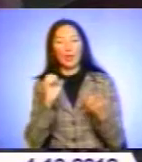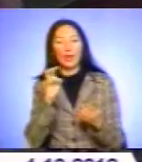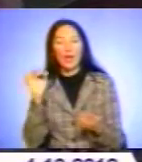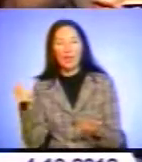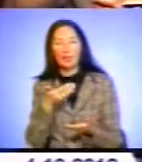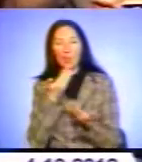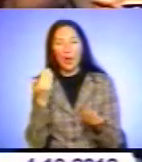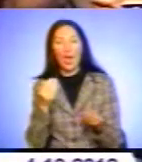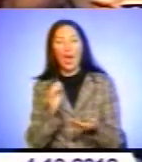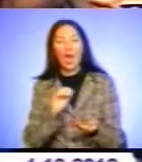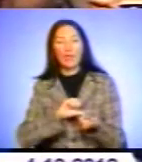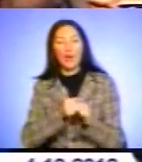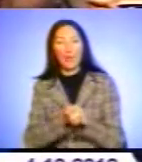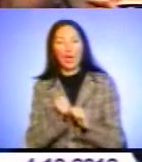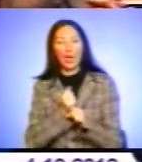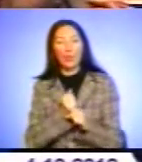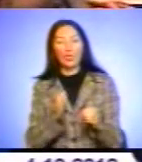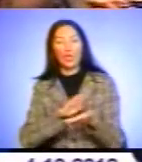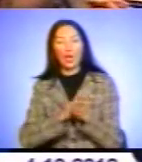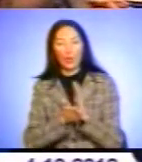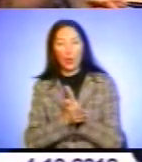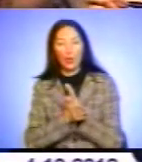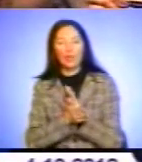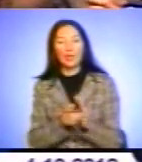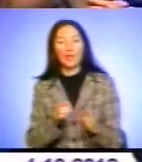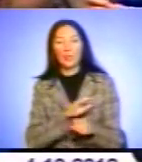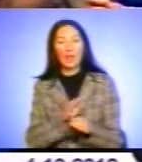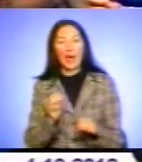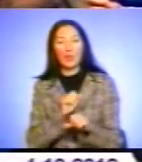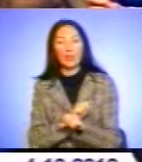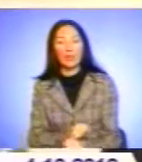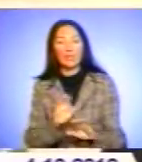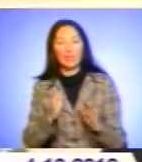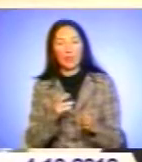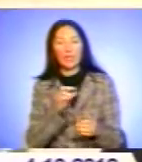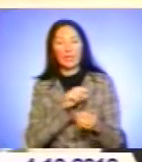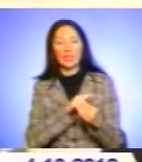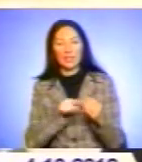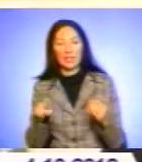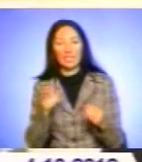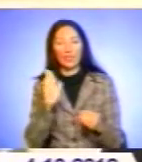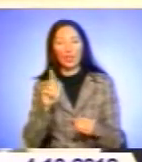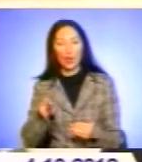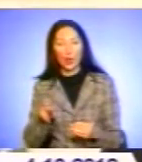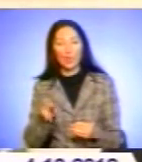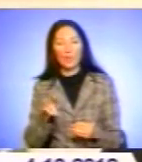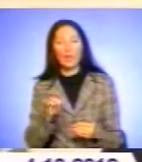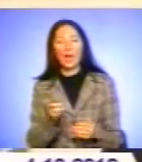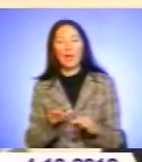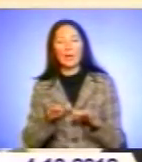про асоціацію з Євросоюзом не припиняється ні на мить, зазначив Віктор Янукович. Євроінтеграційні